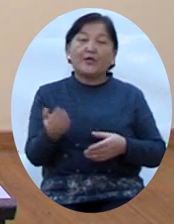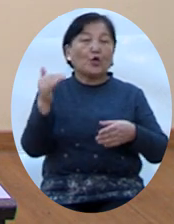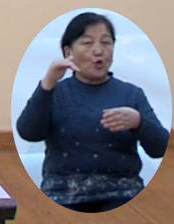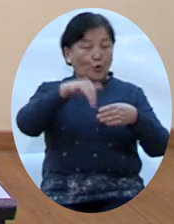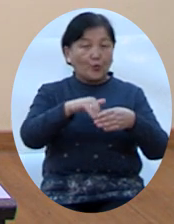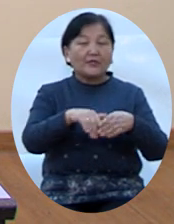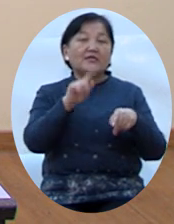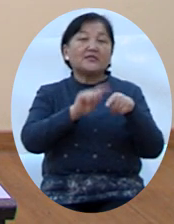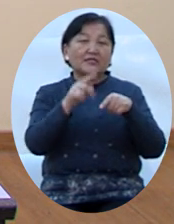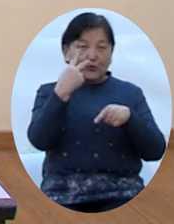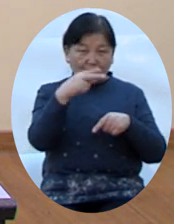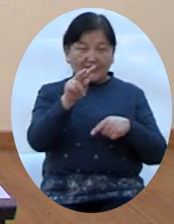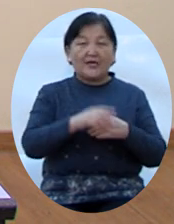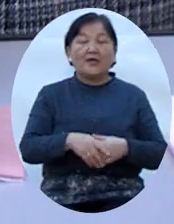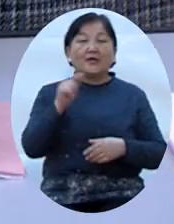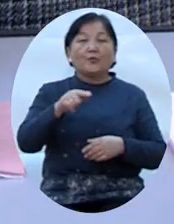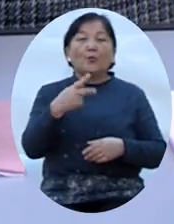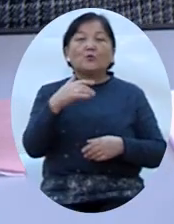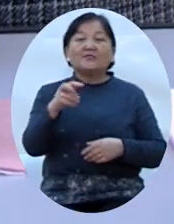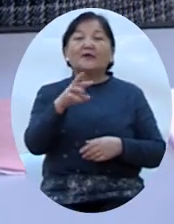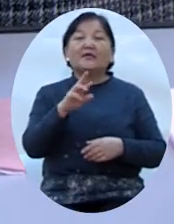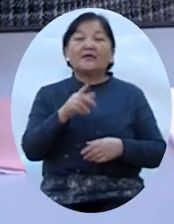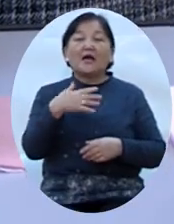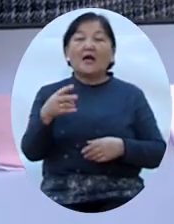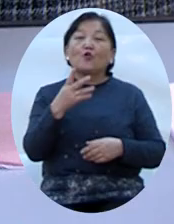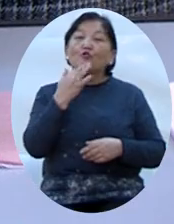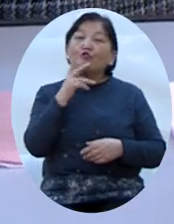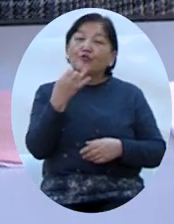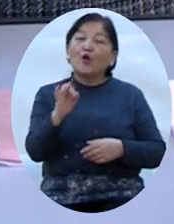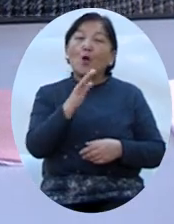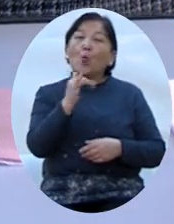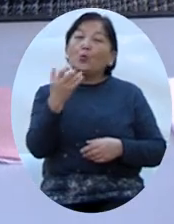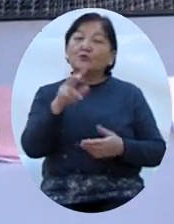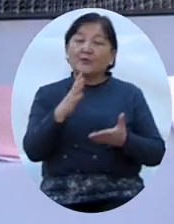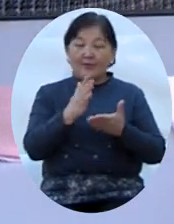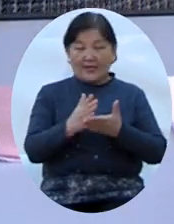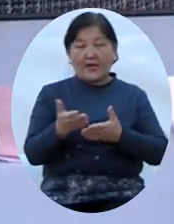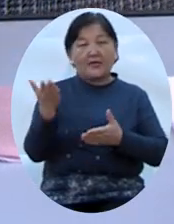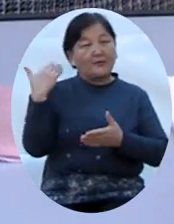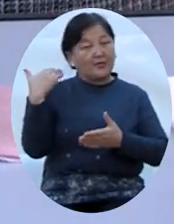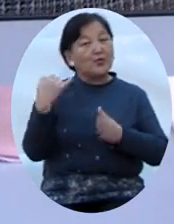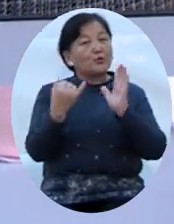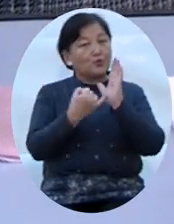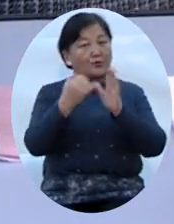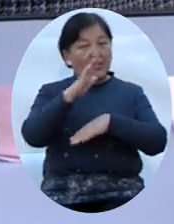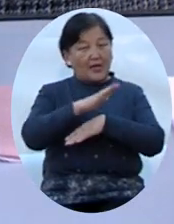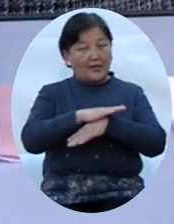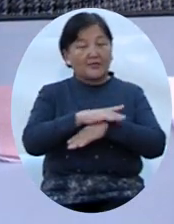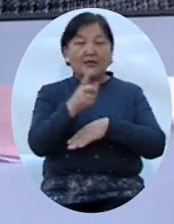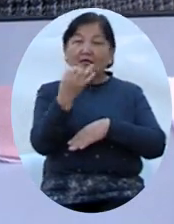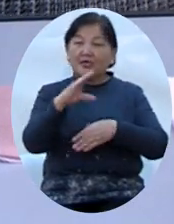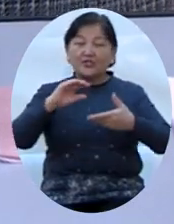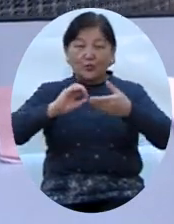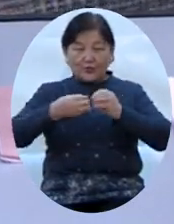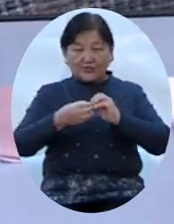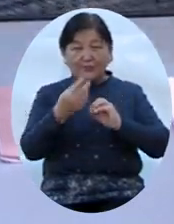Хүрэн байцааны индикатор нь үзмэн ягаан өнгийн байгалийн индикатор гэж нэрлдэг. Бид нар 6 дугаар ангида хүрэн байцааны индикаторыг хийж